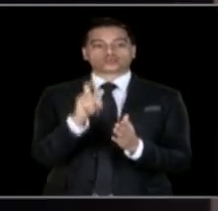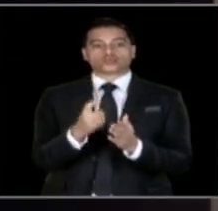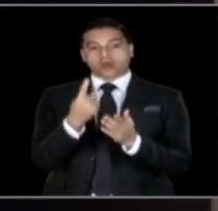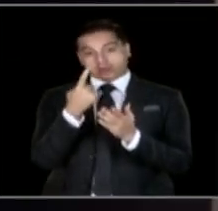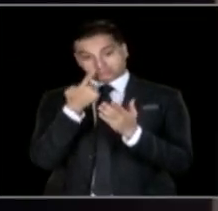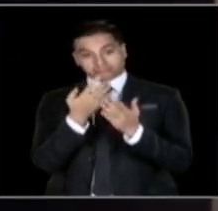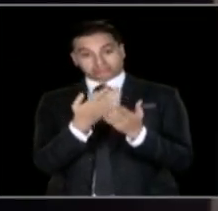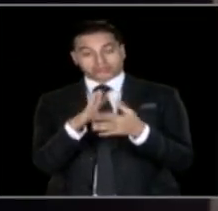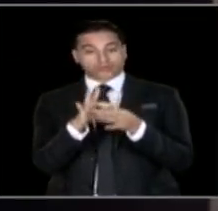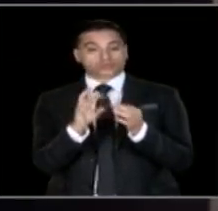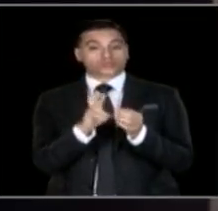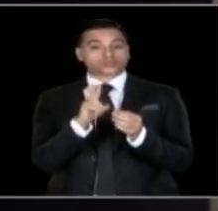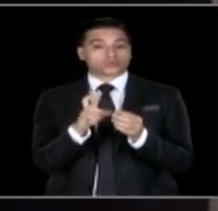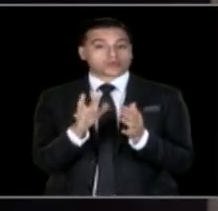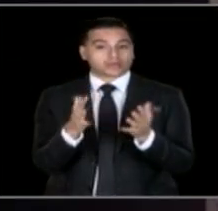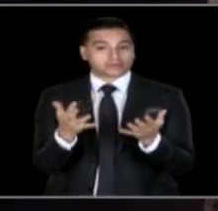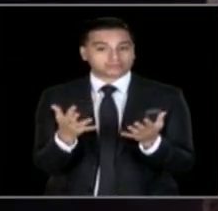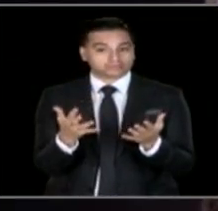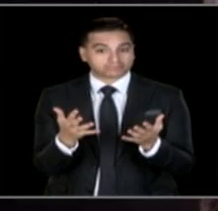الأول للأرمن.